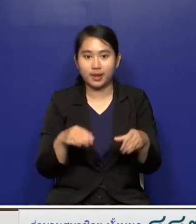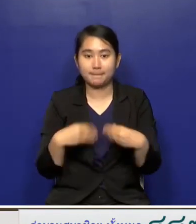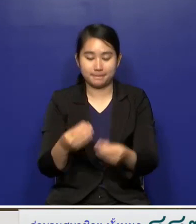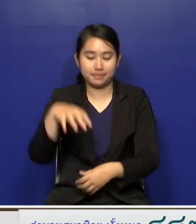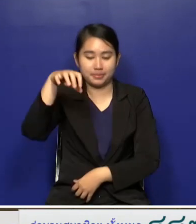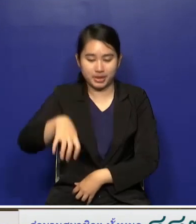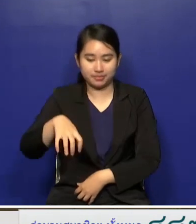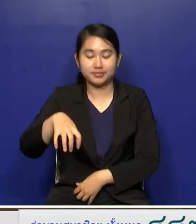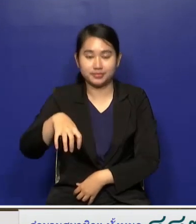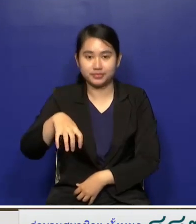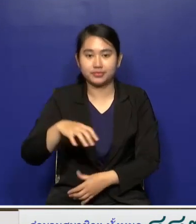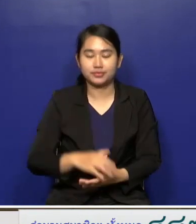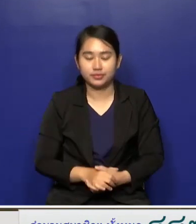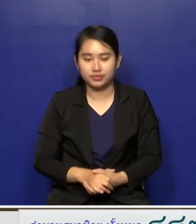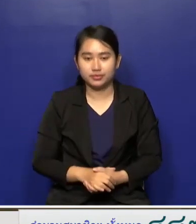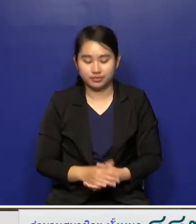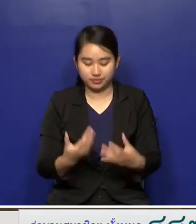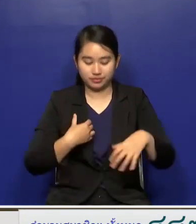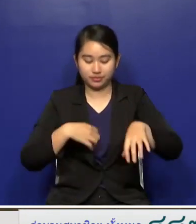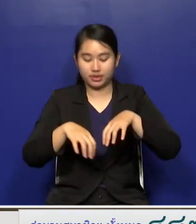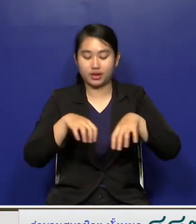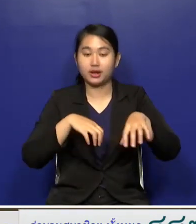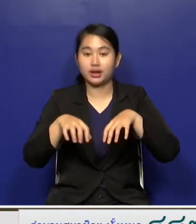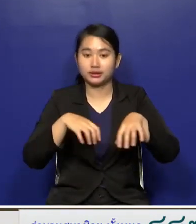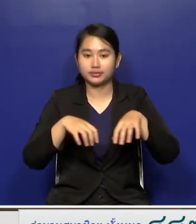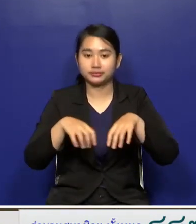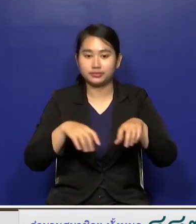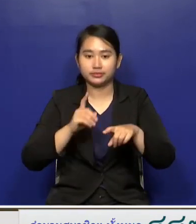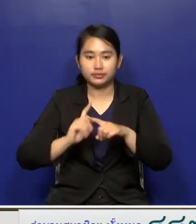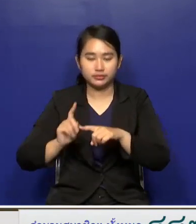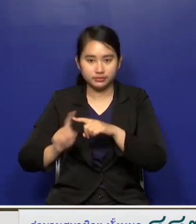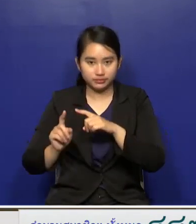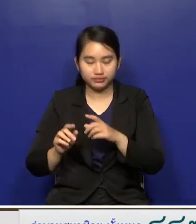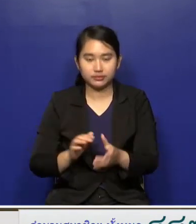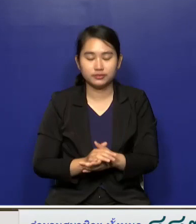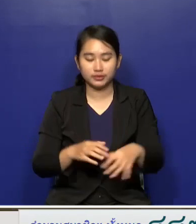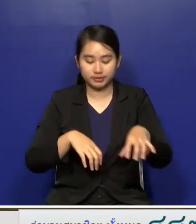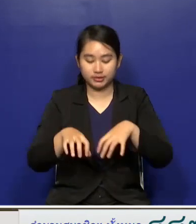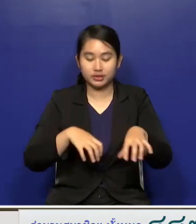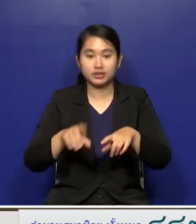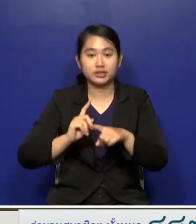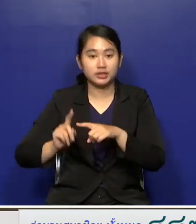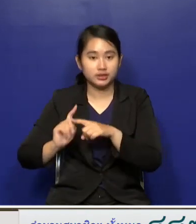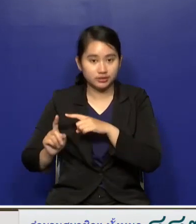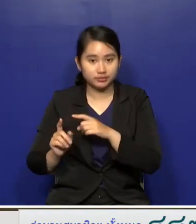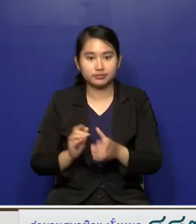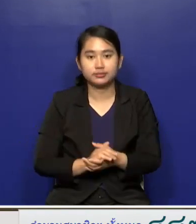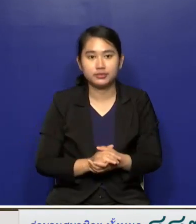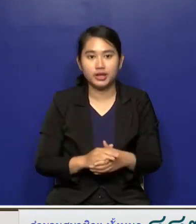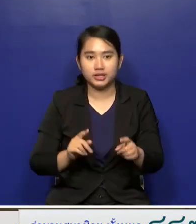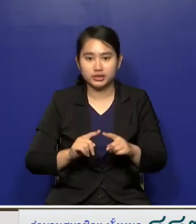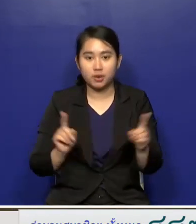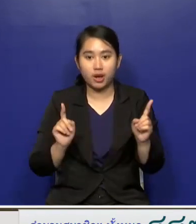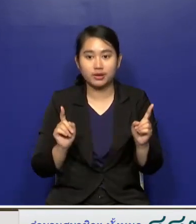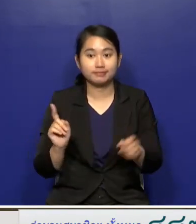องถิ่นขึ้นมีการบริหารรูปแบบที่มีประสิทธิภาพแต่อย่างไรก็ต